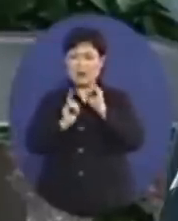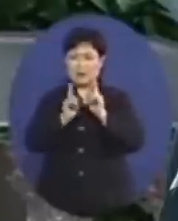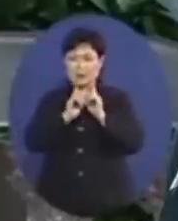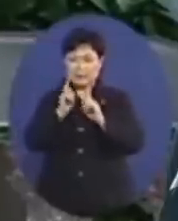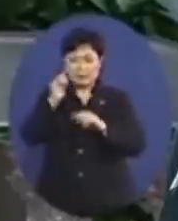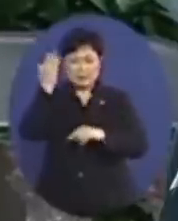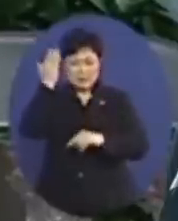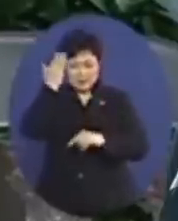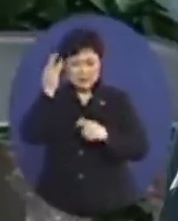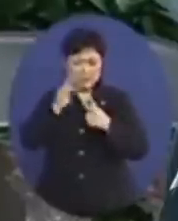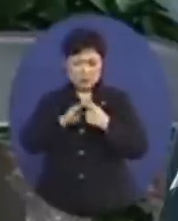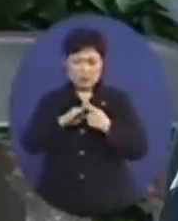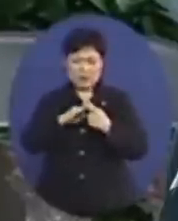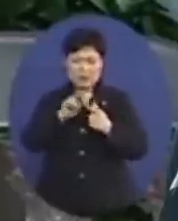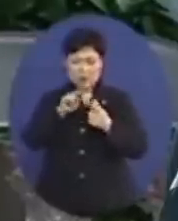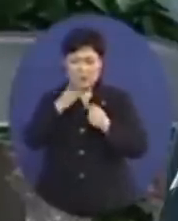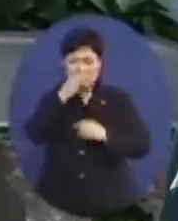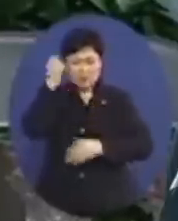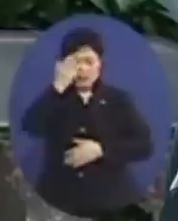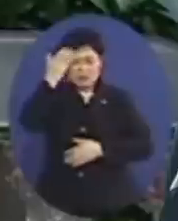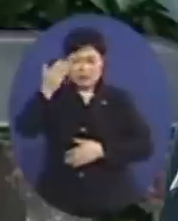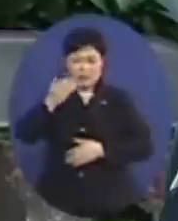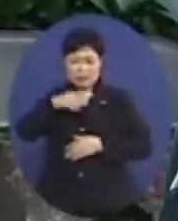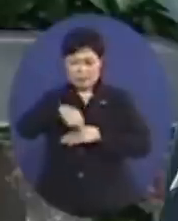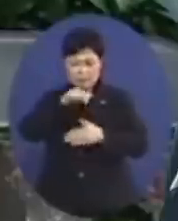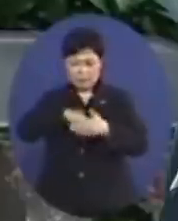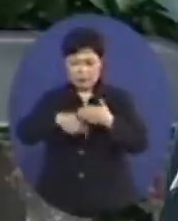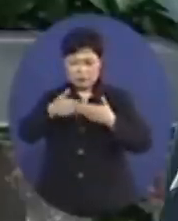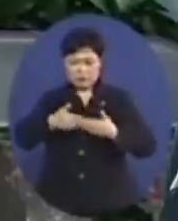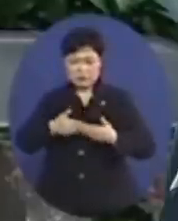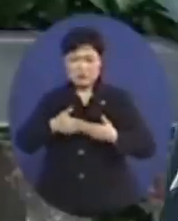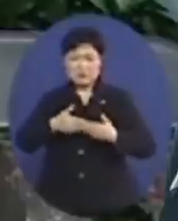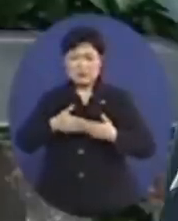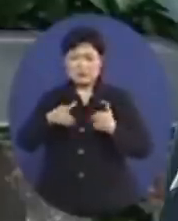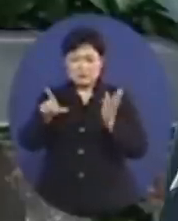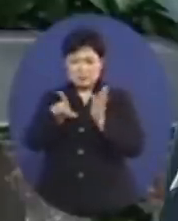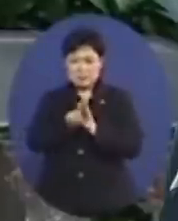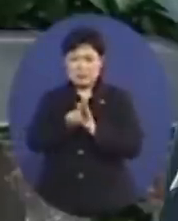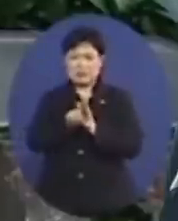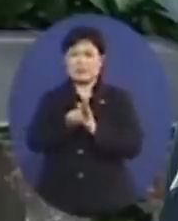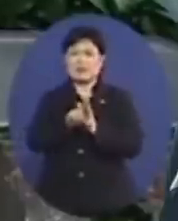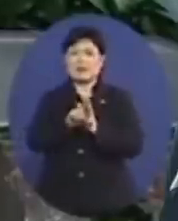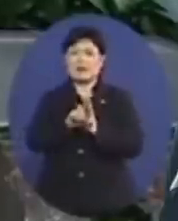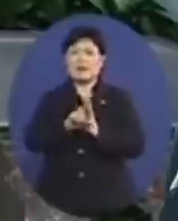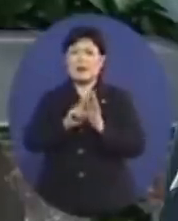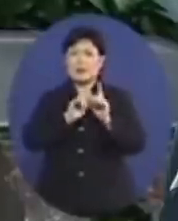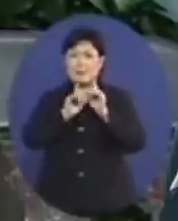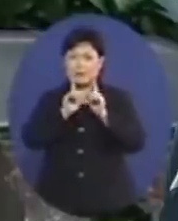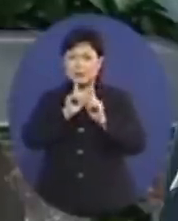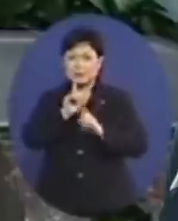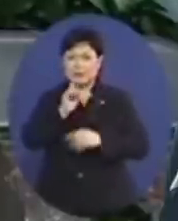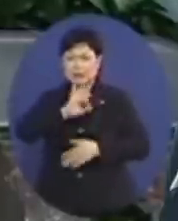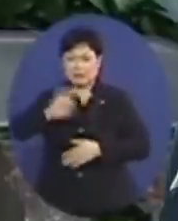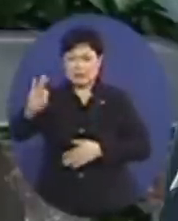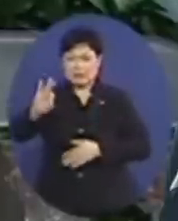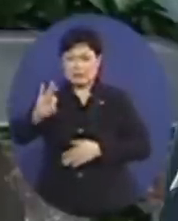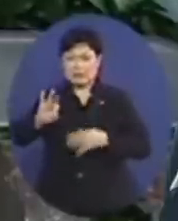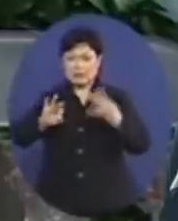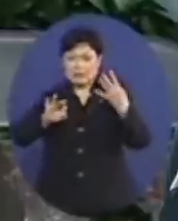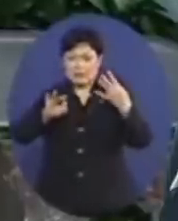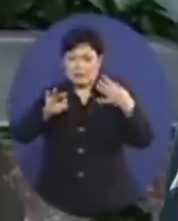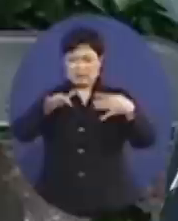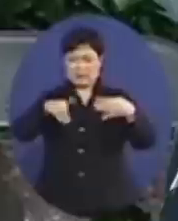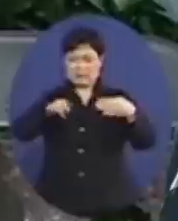지식과 성령으로 우리 마음에 주시는 꿈과 믿음과 입술의 시인을 통해서 새로운 세계를 만들어서 사는 것입니다.